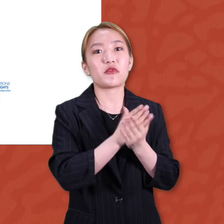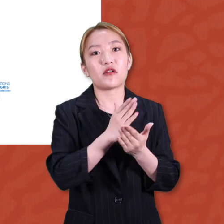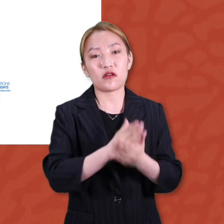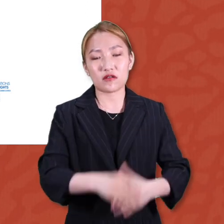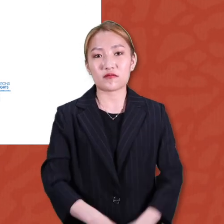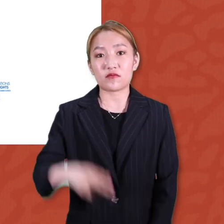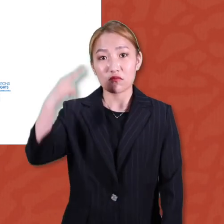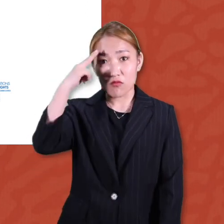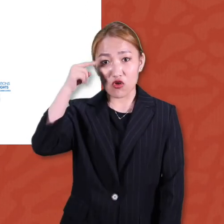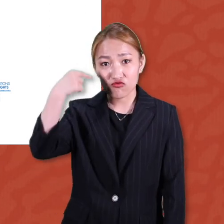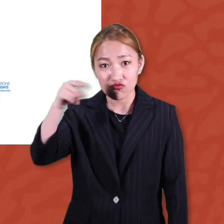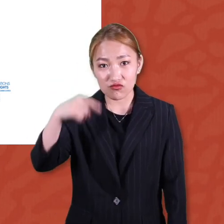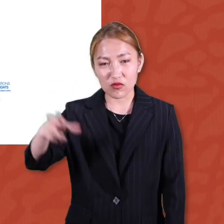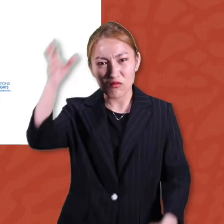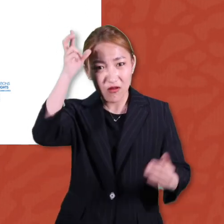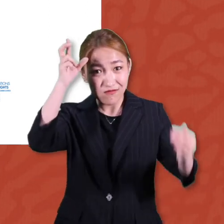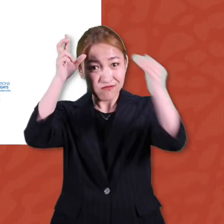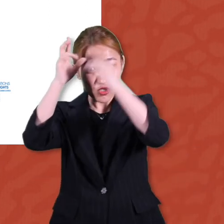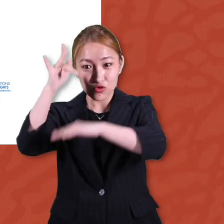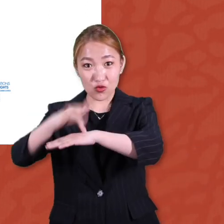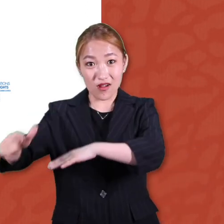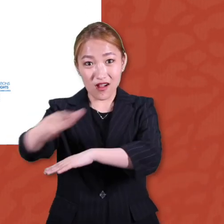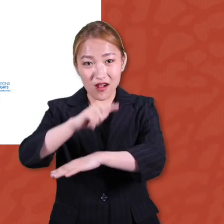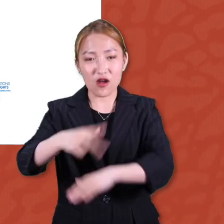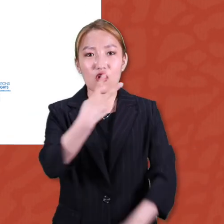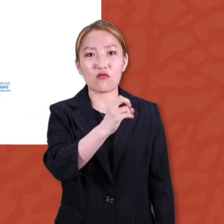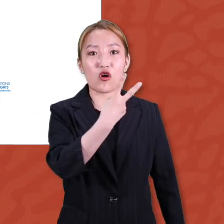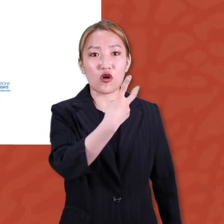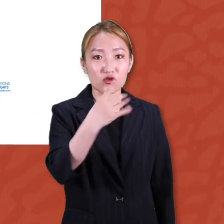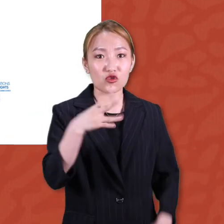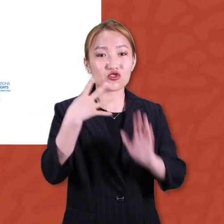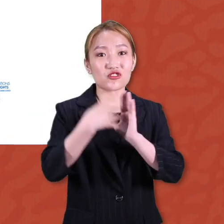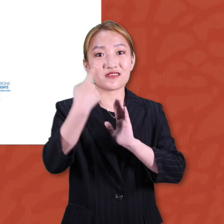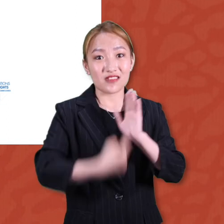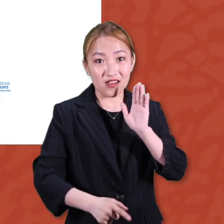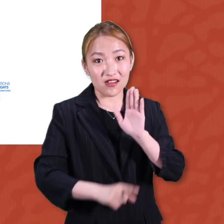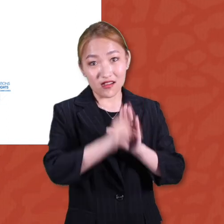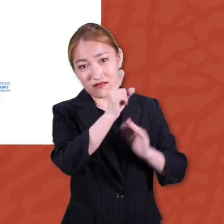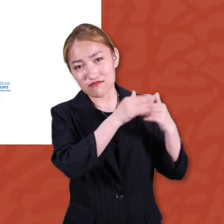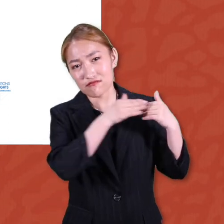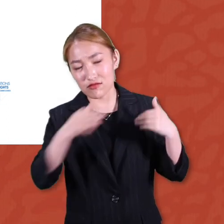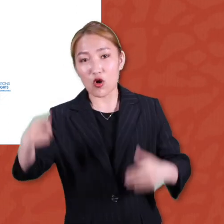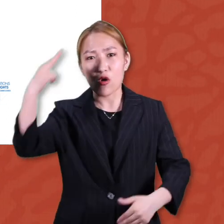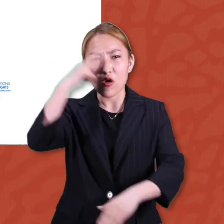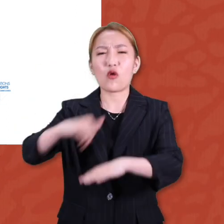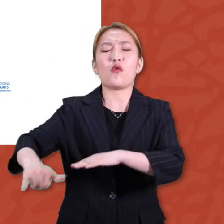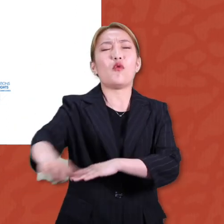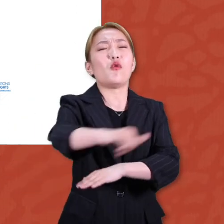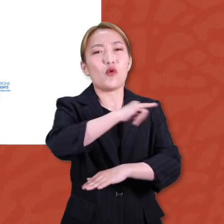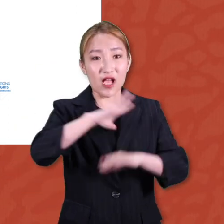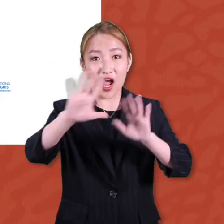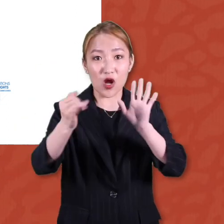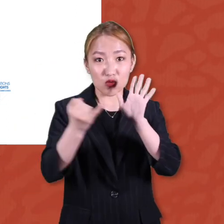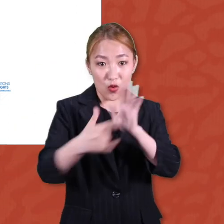Польшийн төрөлдсөн тэгш хамруулан сургах боловсролын төвүүд 2021 оны 9-р сараас эхлэн Польш даяар